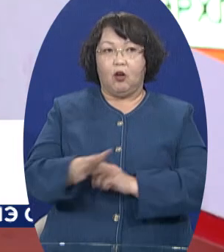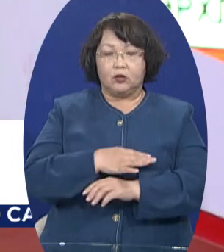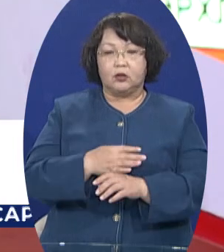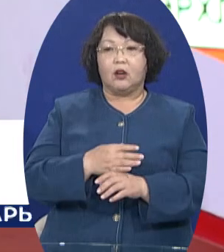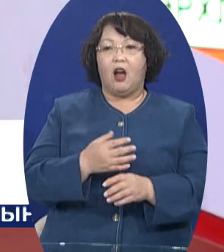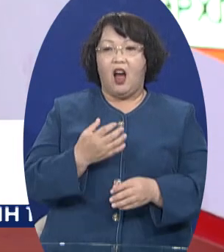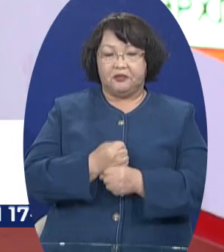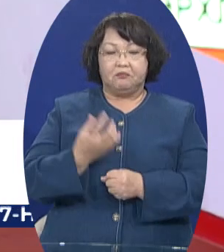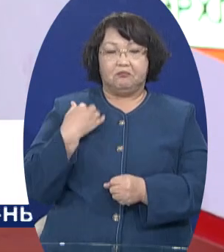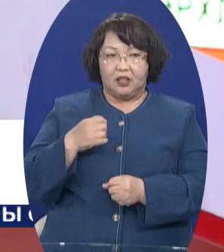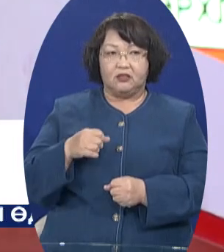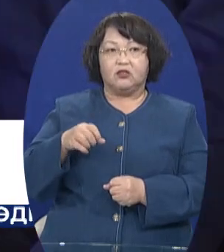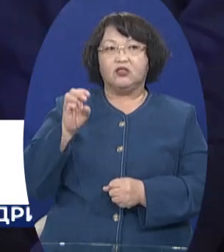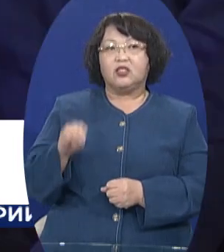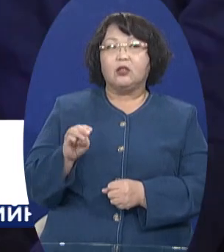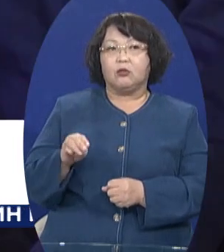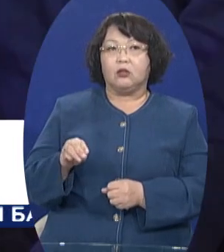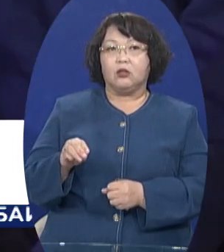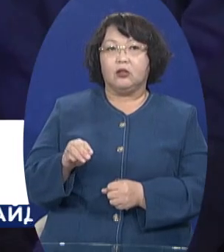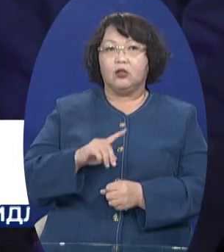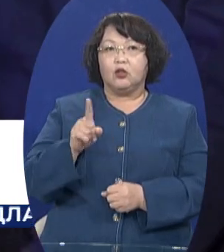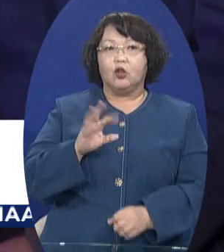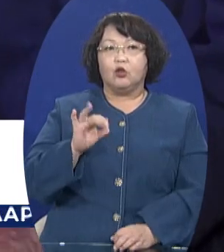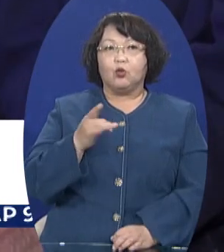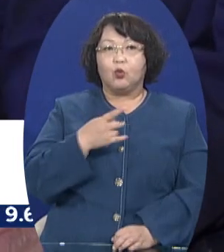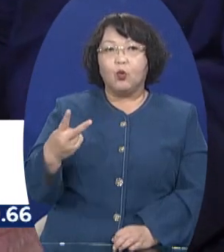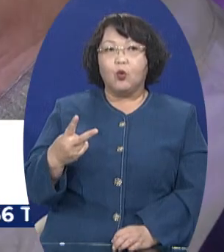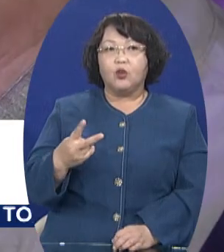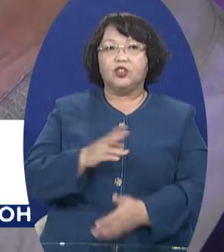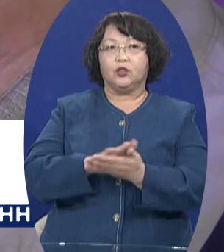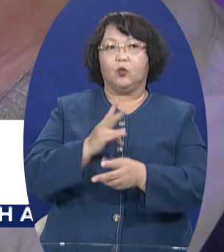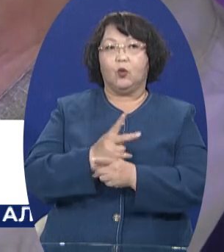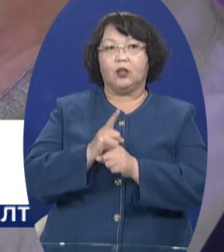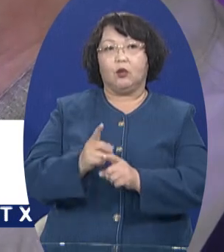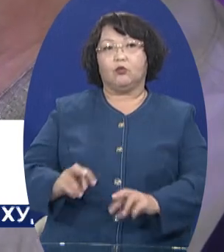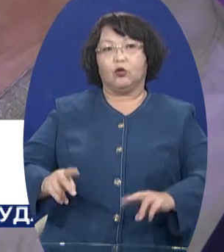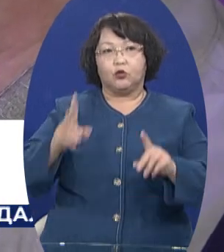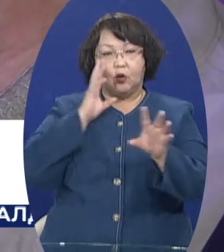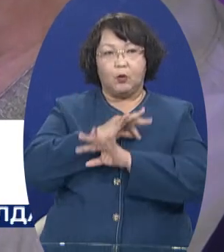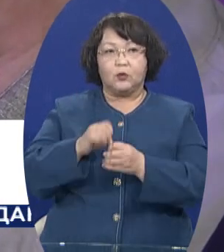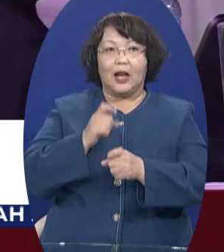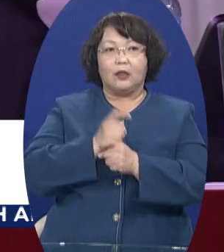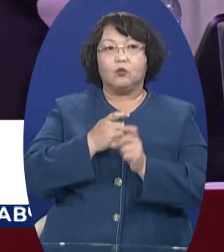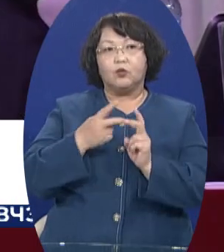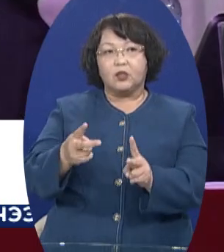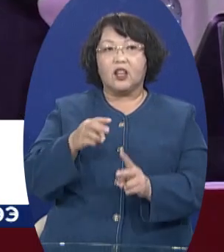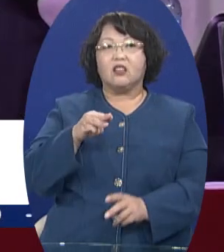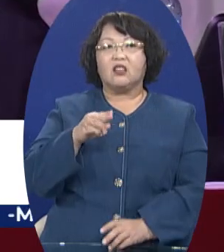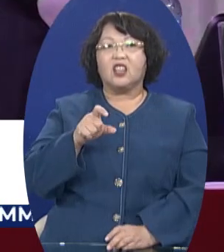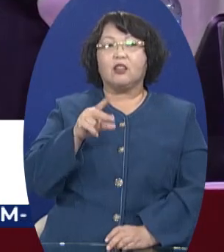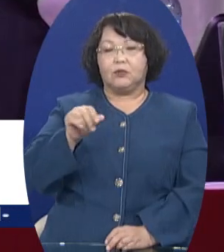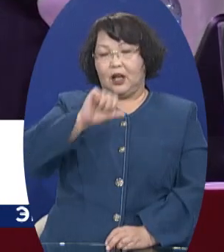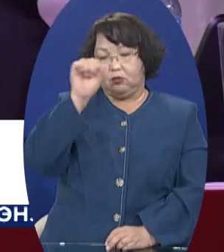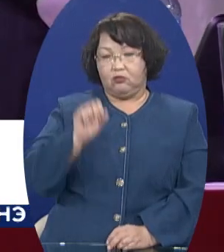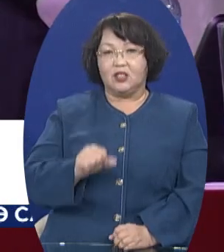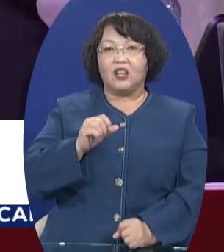асуудлууд, тэтгэврийн зөрүүг хэрхэн шин хуулиар шийдэж зохицуулсан болон халамж үйлчлэгээний тэтгэмжтэй холбоотой асуудлуудыг хэрхэн